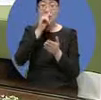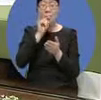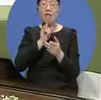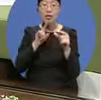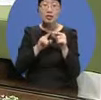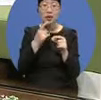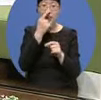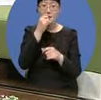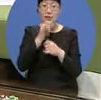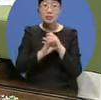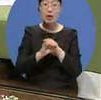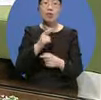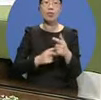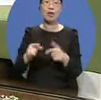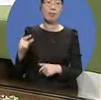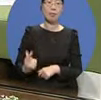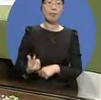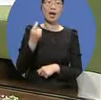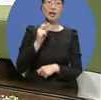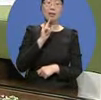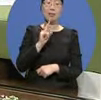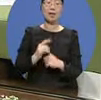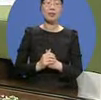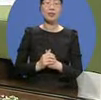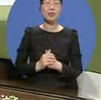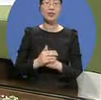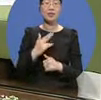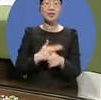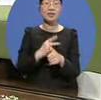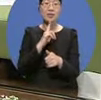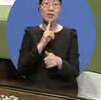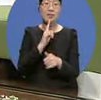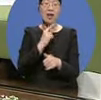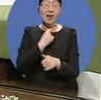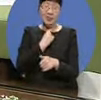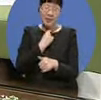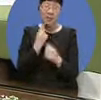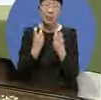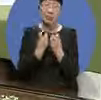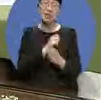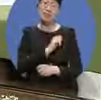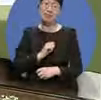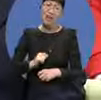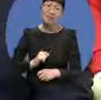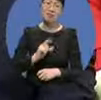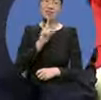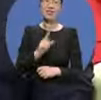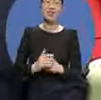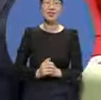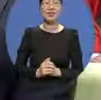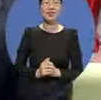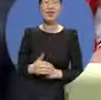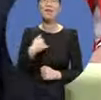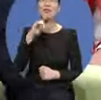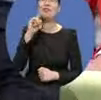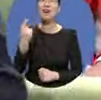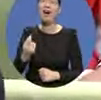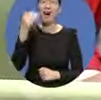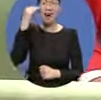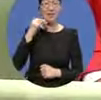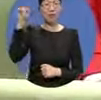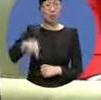배우면 훨씬 빠르다 그 얘기입니다. 선생님 이렇게 막 말씀하고 싶으셨는데 어떻게 참으셨어요? 내 말이 내 말이 나